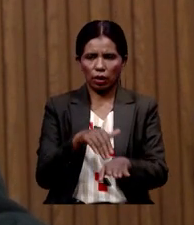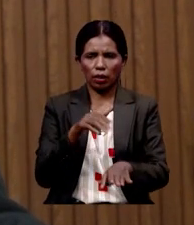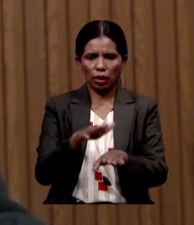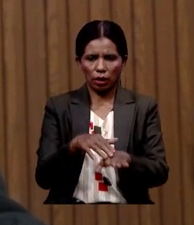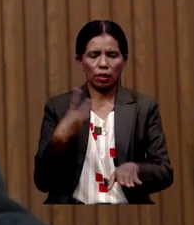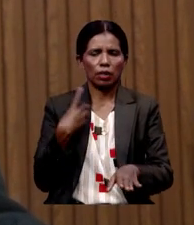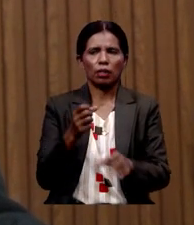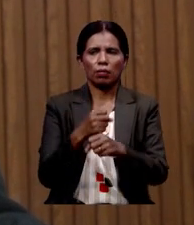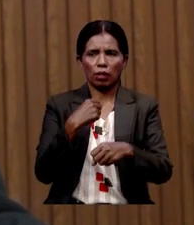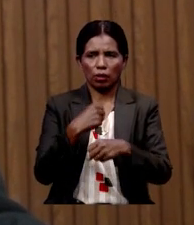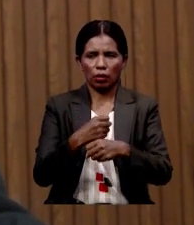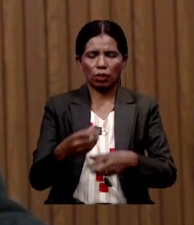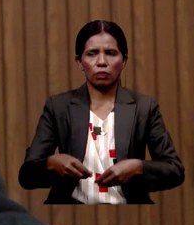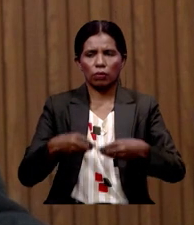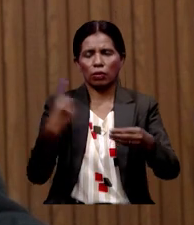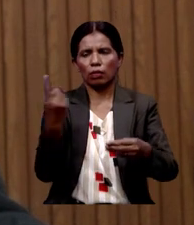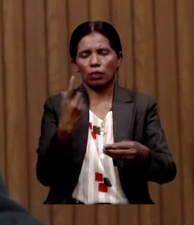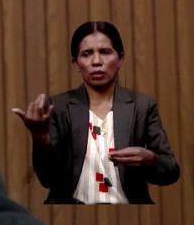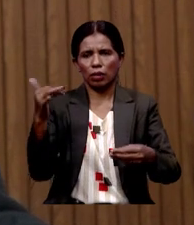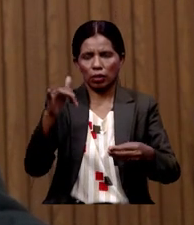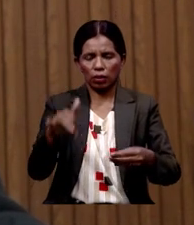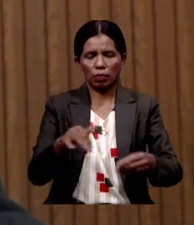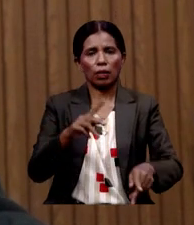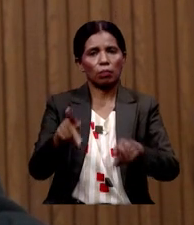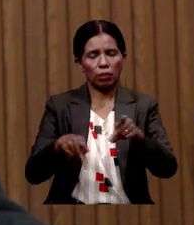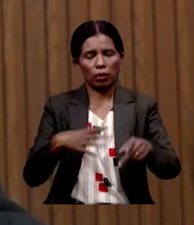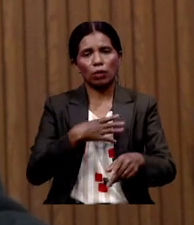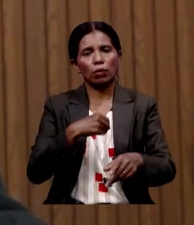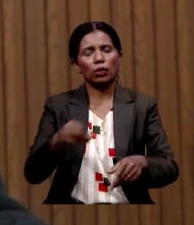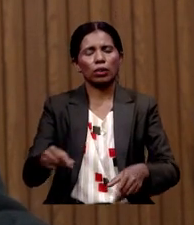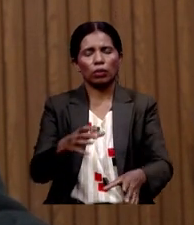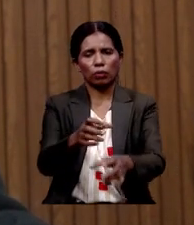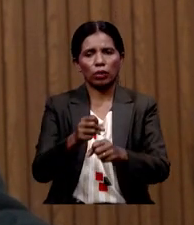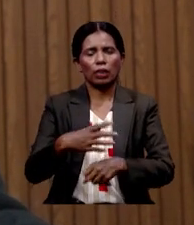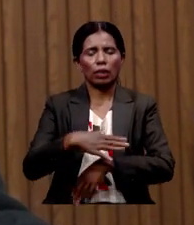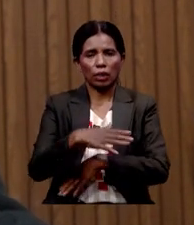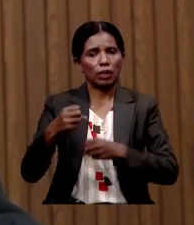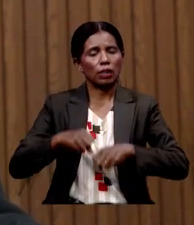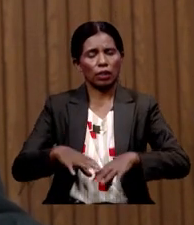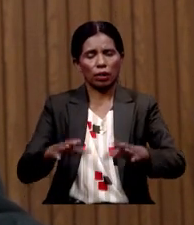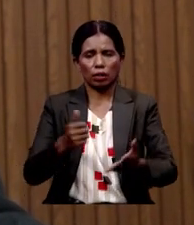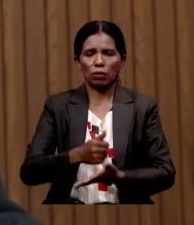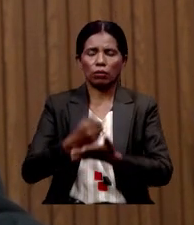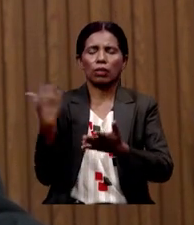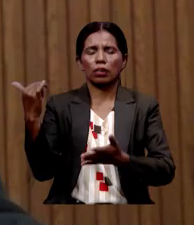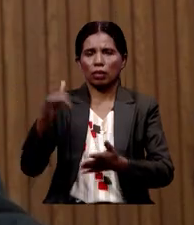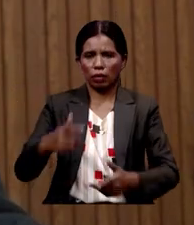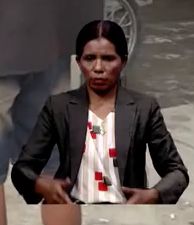bele halo fo na fatin sira ba ita ne pescador sia bisa bele sustenta sin ne moris no mo sa sa e produsado